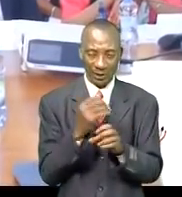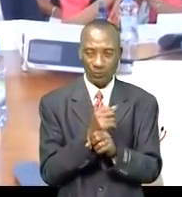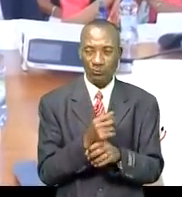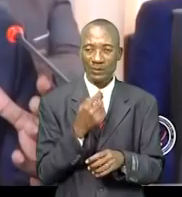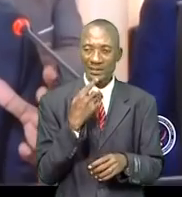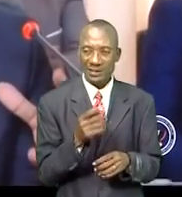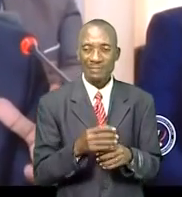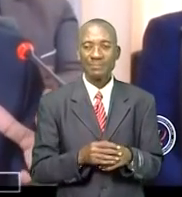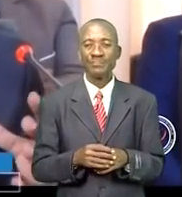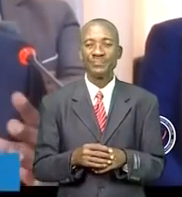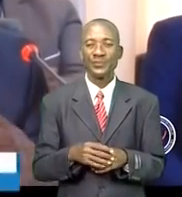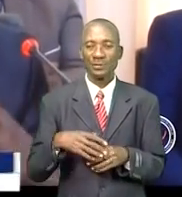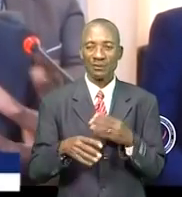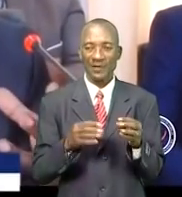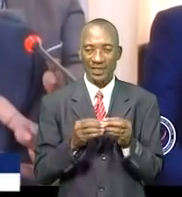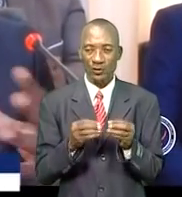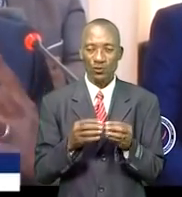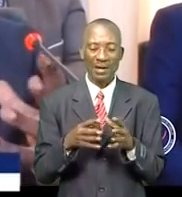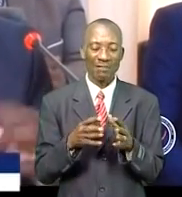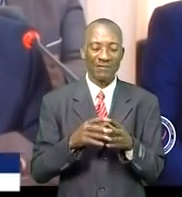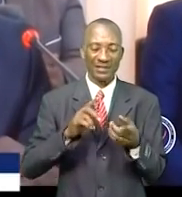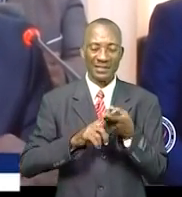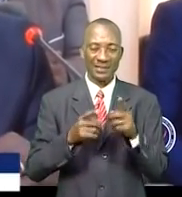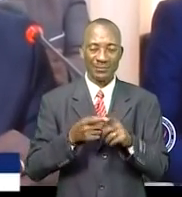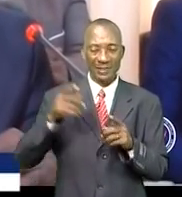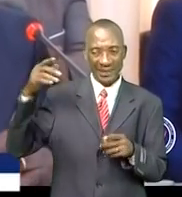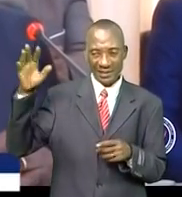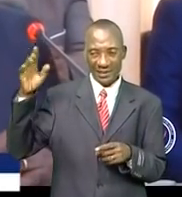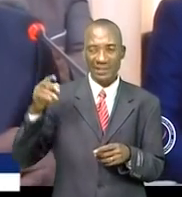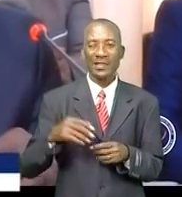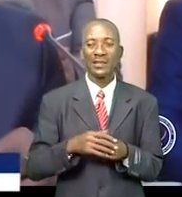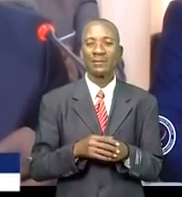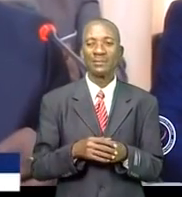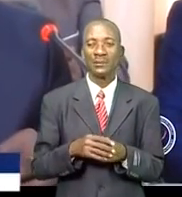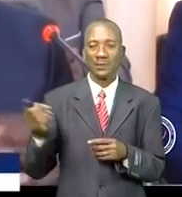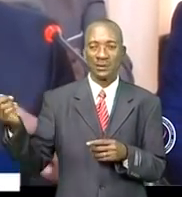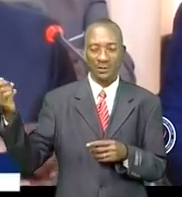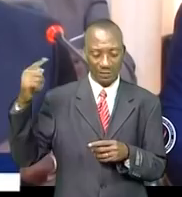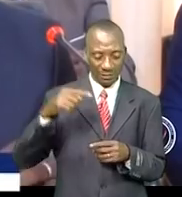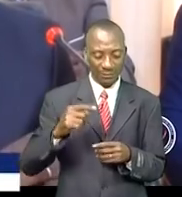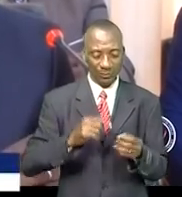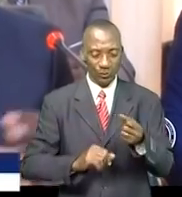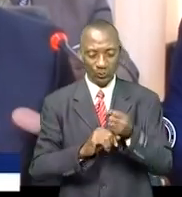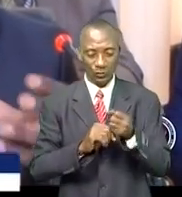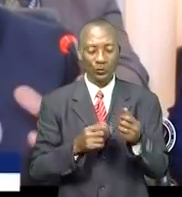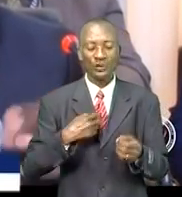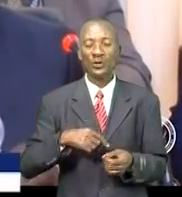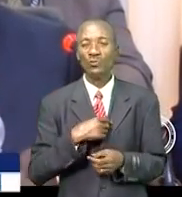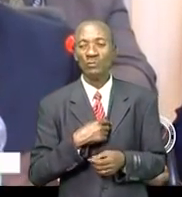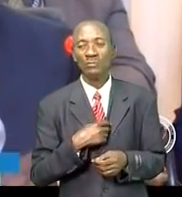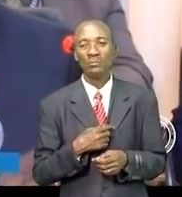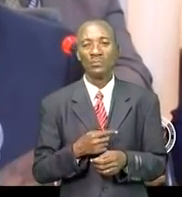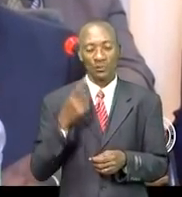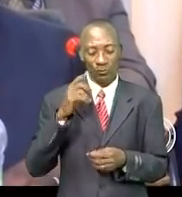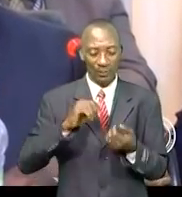plusieurs raisons, dont le manque de moyens et peut-être aussi la mauvaise approche. Et tous ces défis vont être